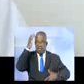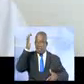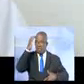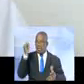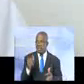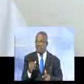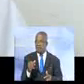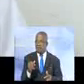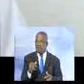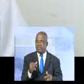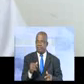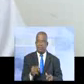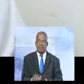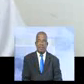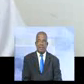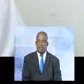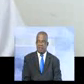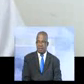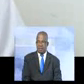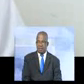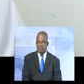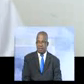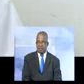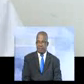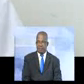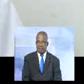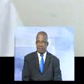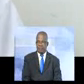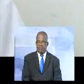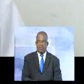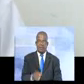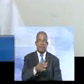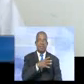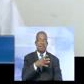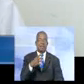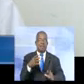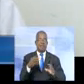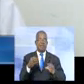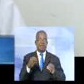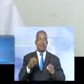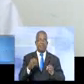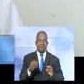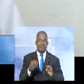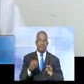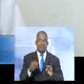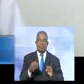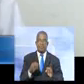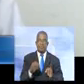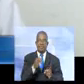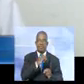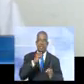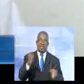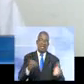voit la crise, comme elle ne dure pas, il faut laisser le malade faire sa crise, ne pas le bloquer surtout, ne pas le bloquer, ne pas